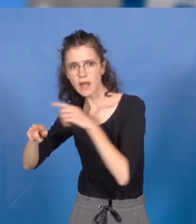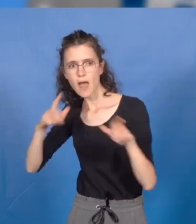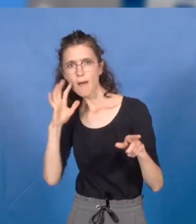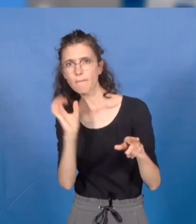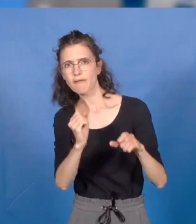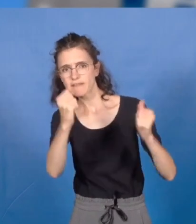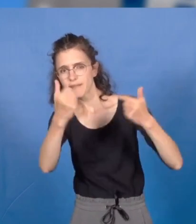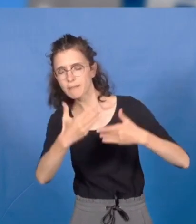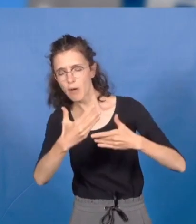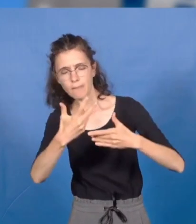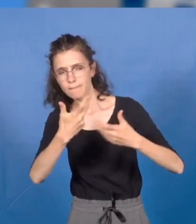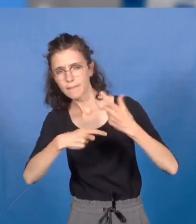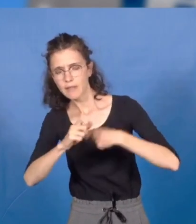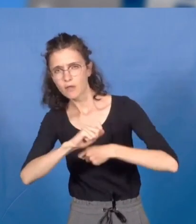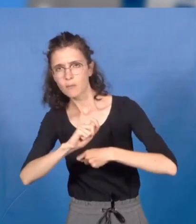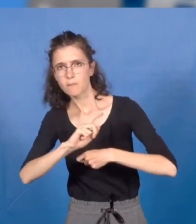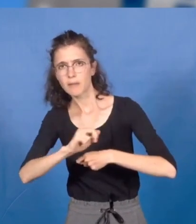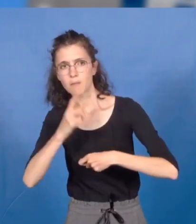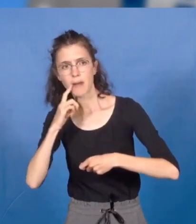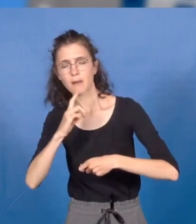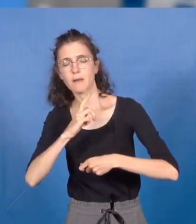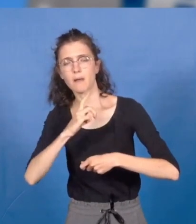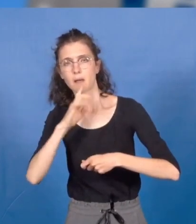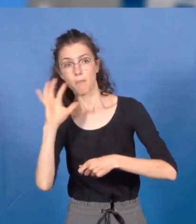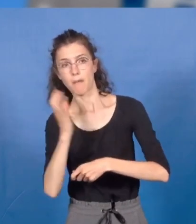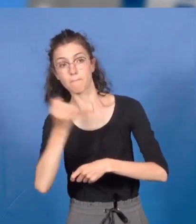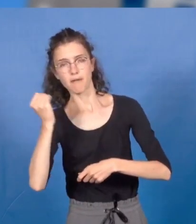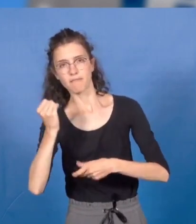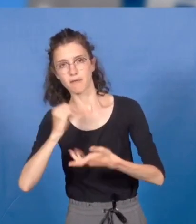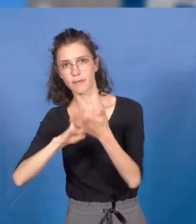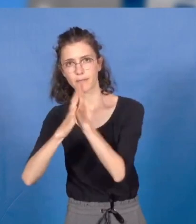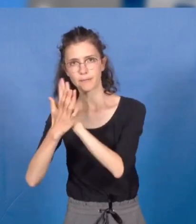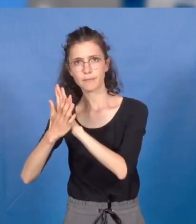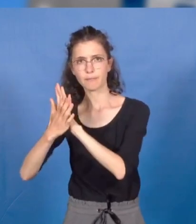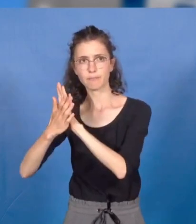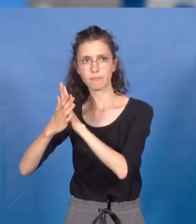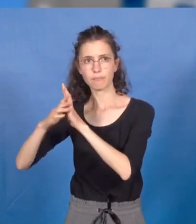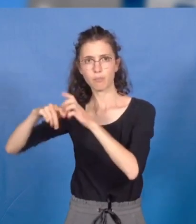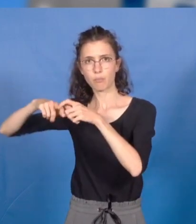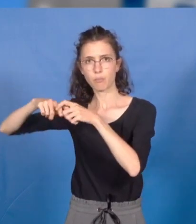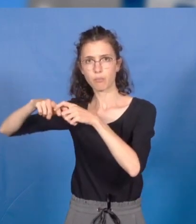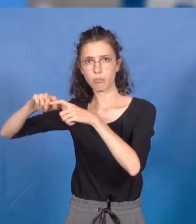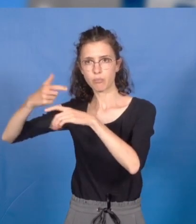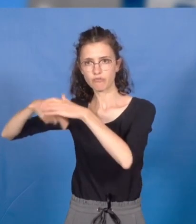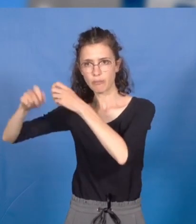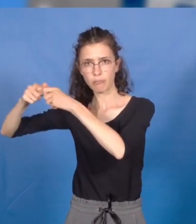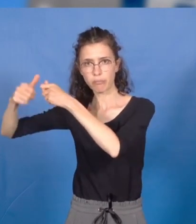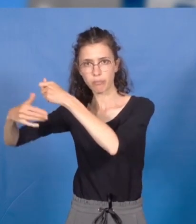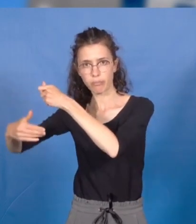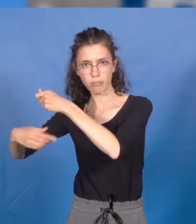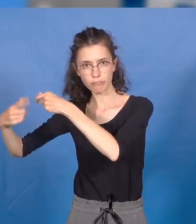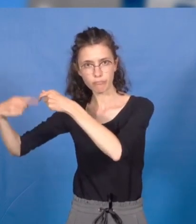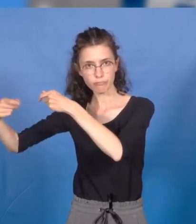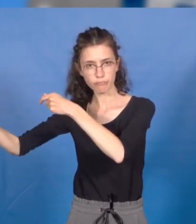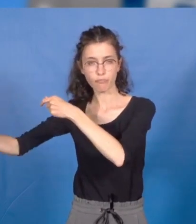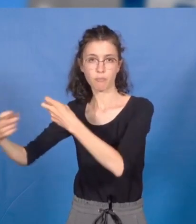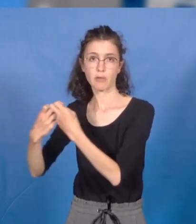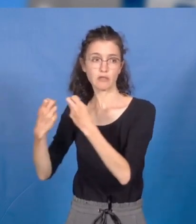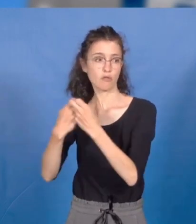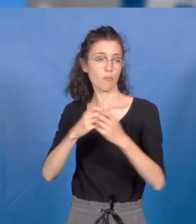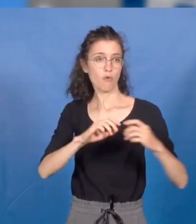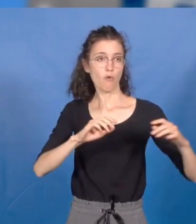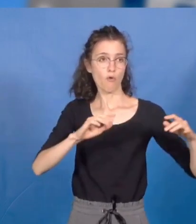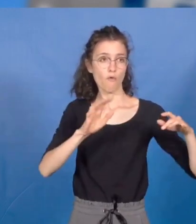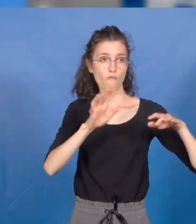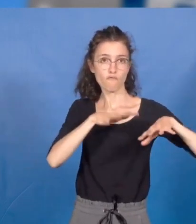dit anormal. C'est un événement qu'on l'aura entraîné à reconnaître. Donc, par exemple, des mouvements de foule, un colis abandonné, un vol, mais aussi de la mendicité si on